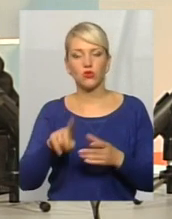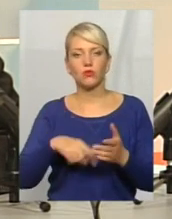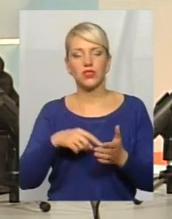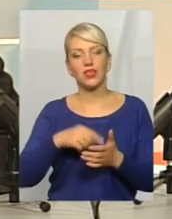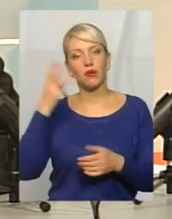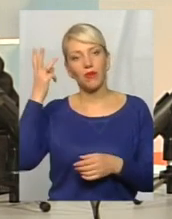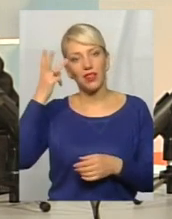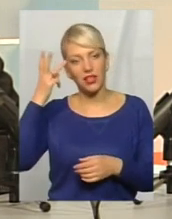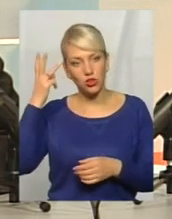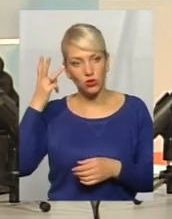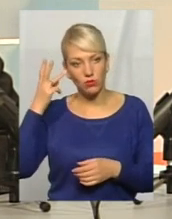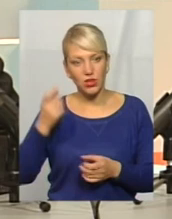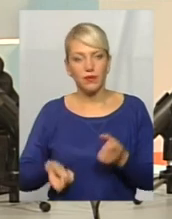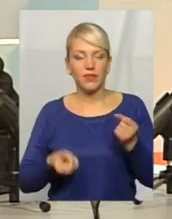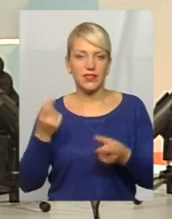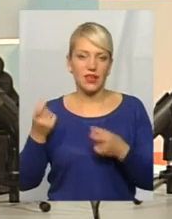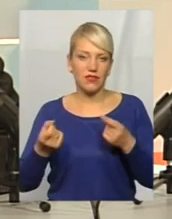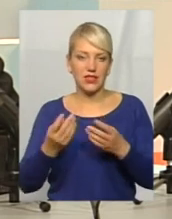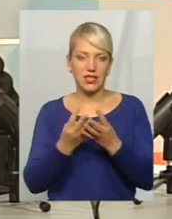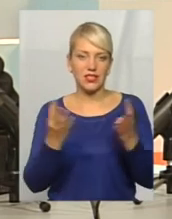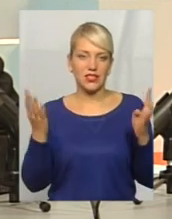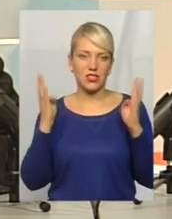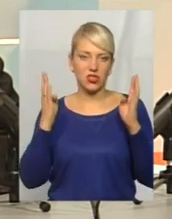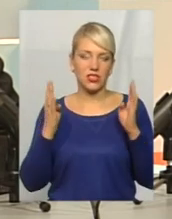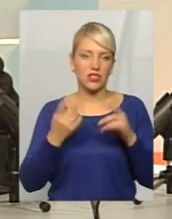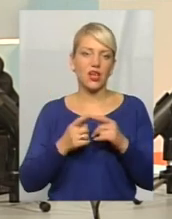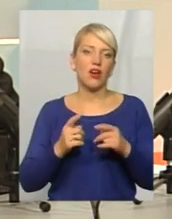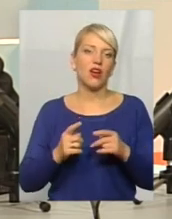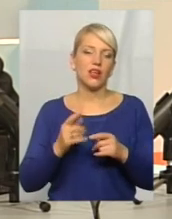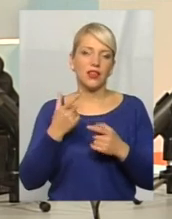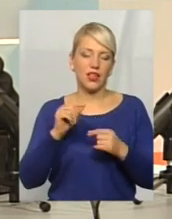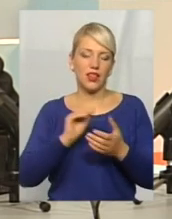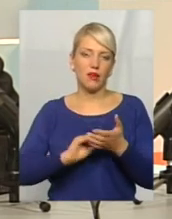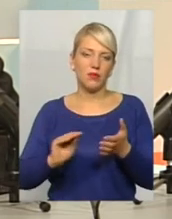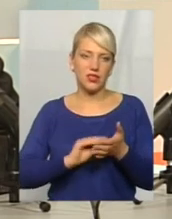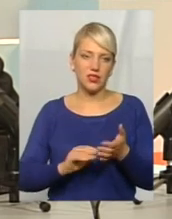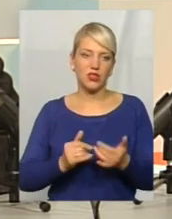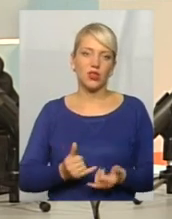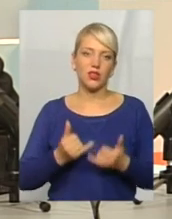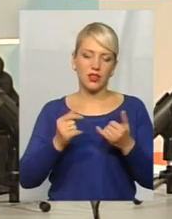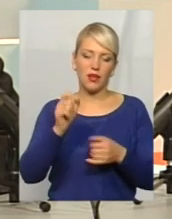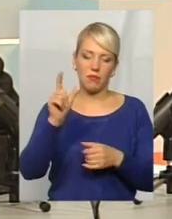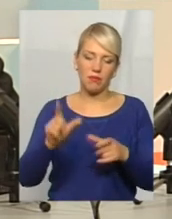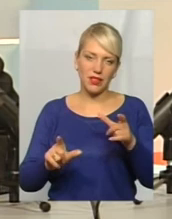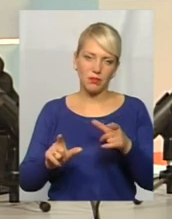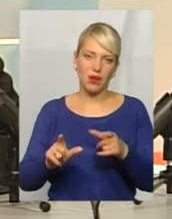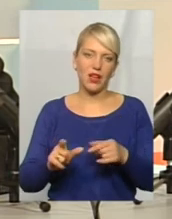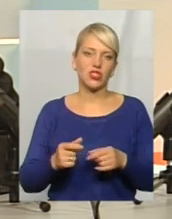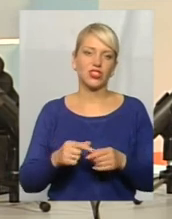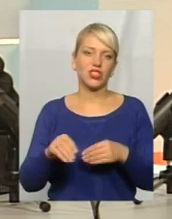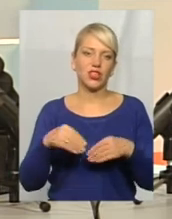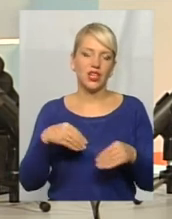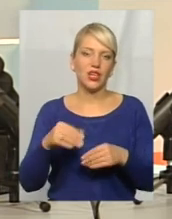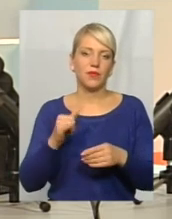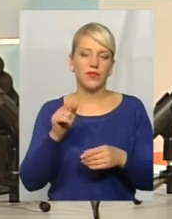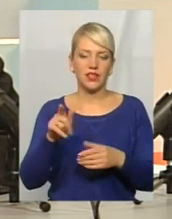Хмельницькому з'явилися сітчасті огорожі, на яких написано для ПЕТ-пляшки. Їх зараз